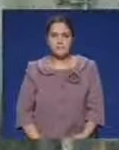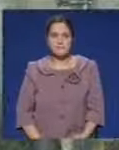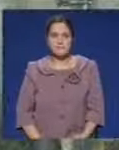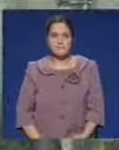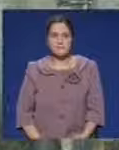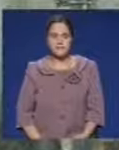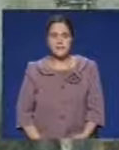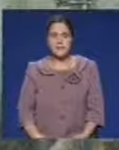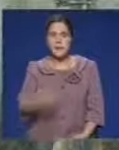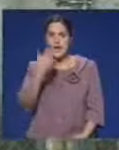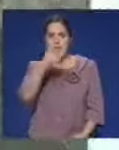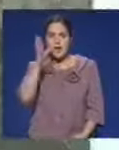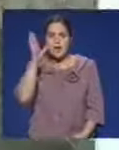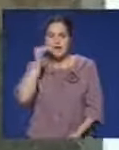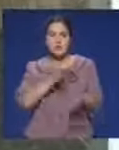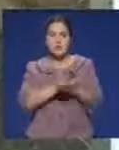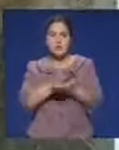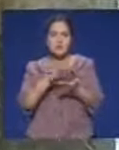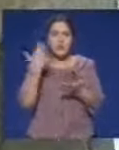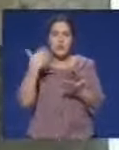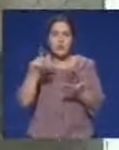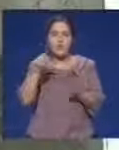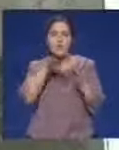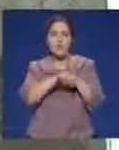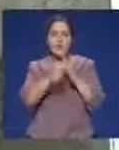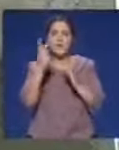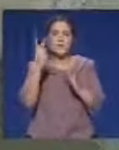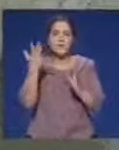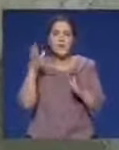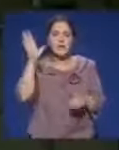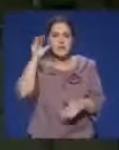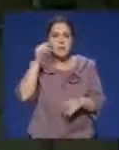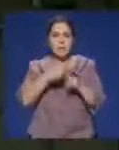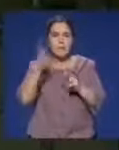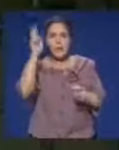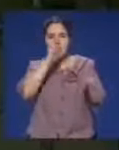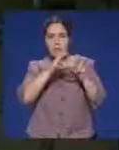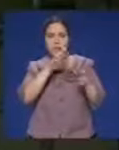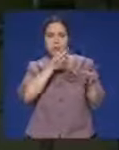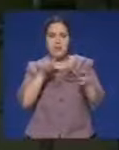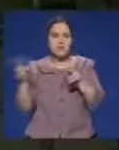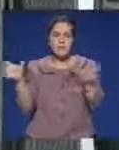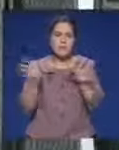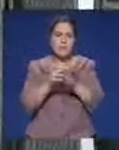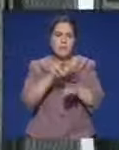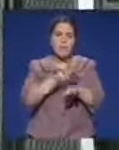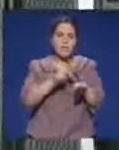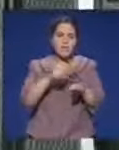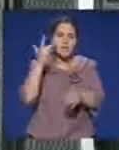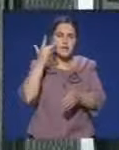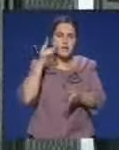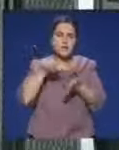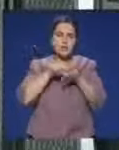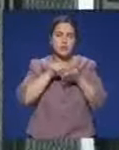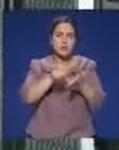Кинологической службы ДВД Актюбинской области 25 собак. Большинство из них участвуют в розыске, другие патрулируют вместе с полицейскими улицы